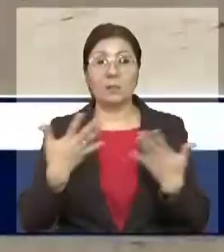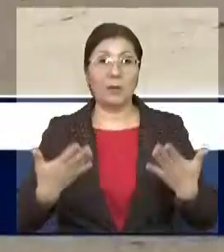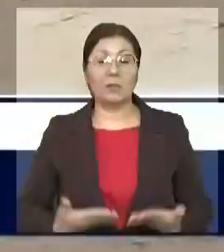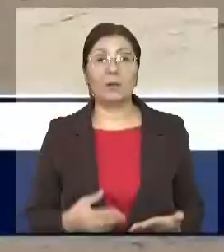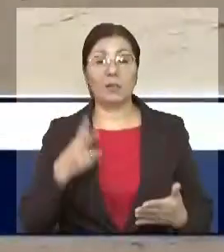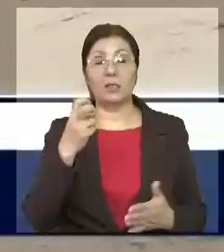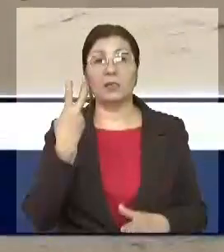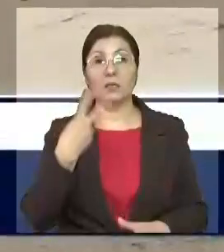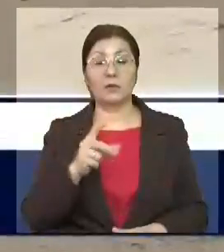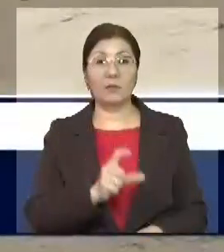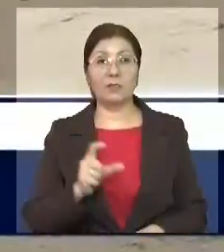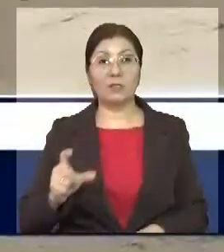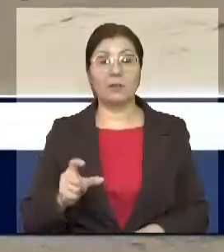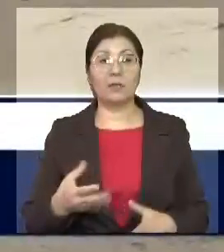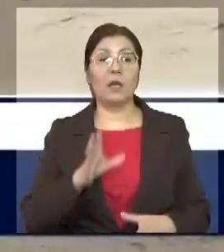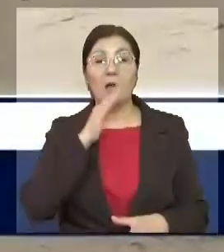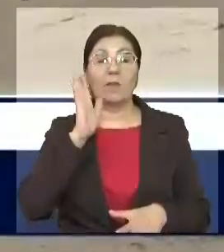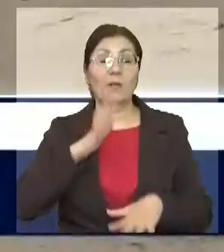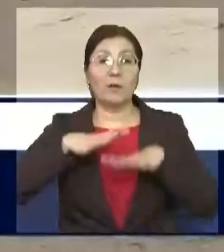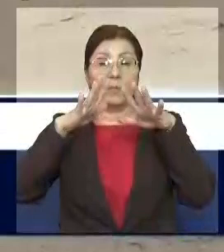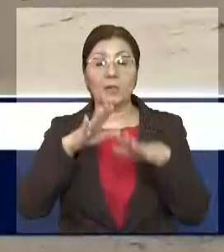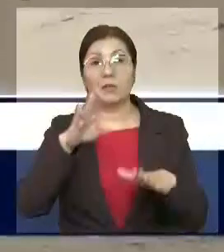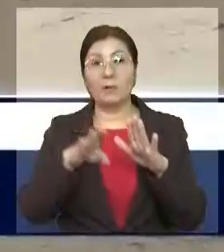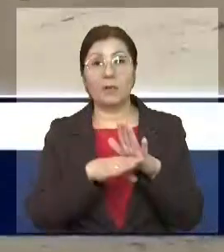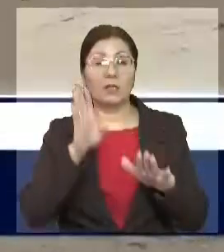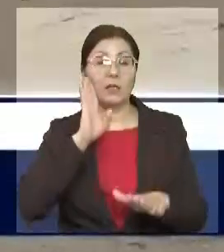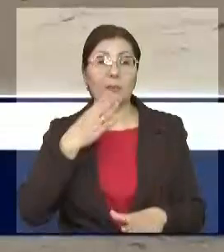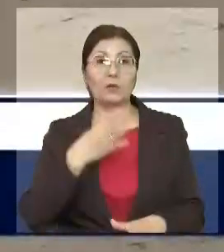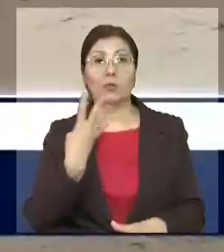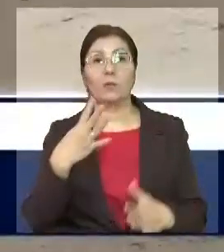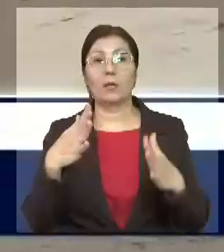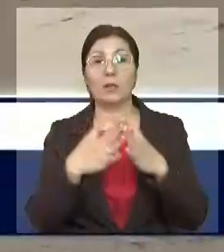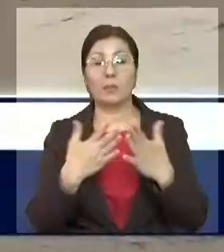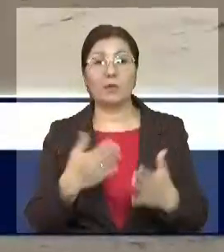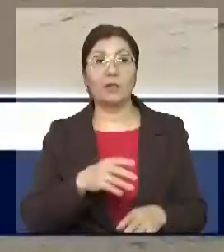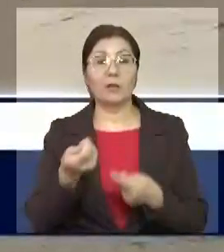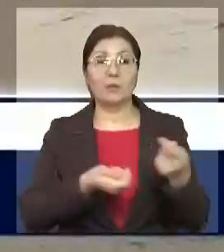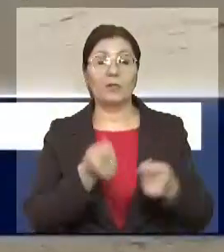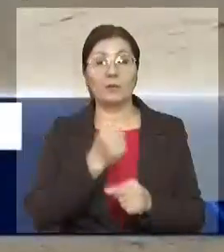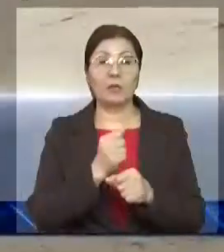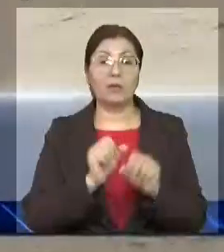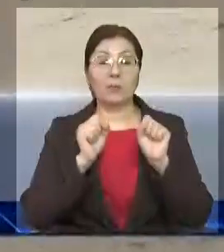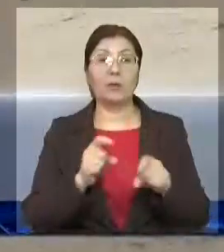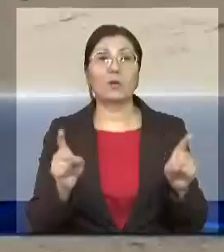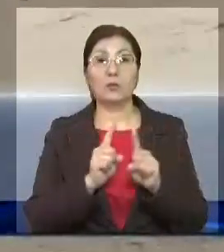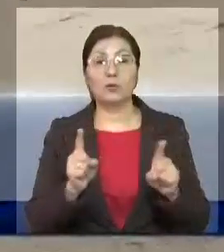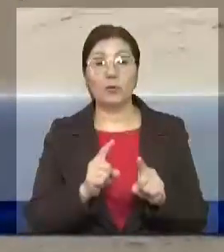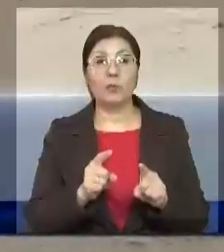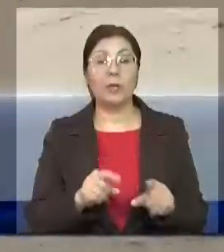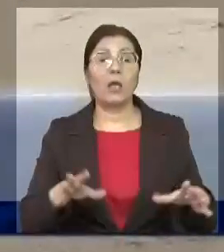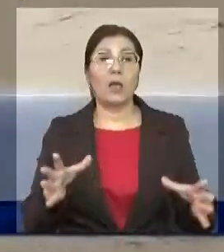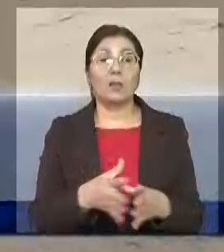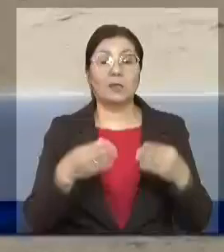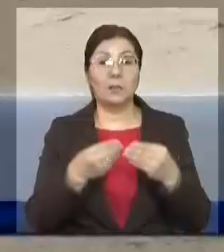примерно 320 человек. Во время паводка под водой остались 45 домов. Власти делают все возможное, чтобы данные